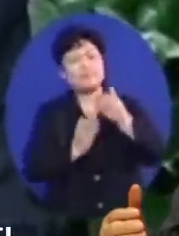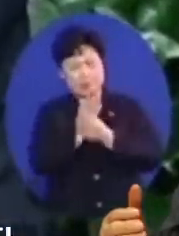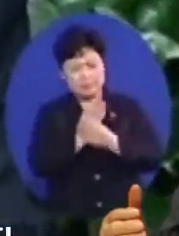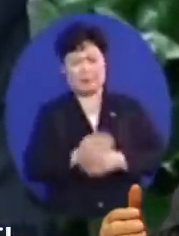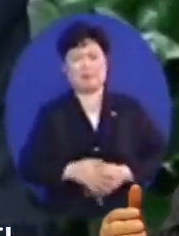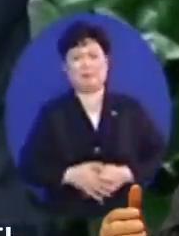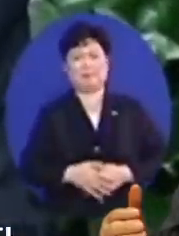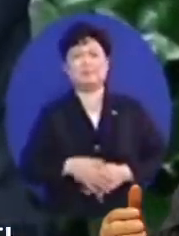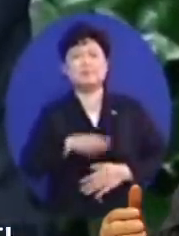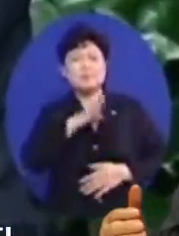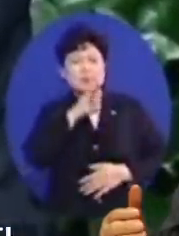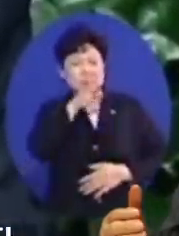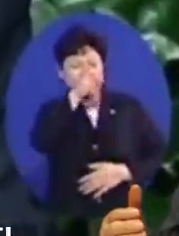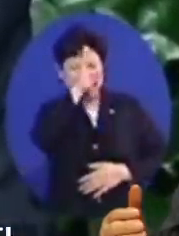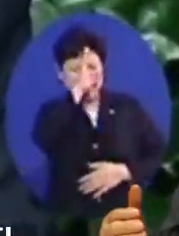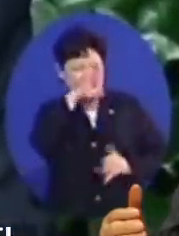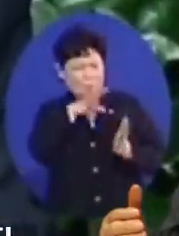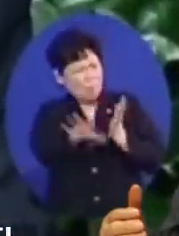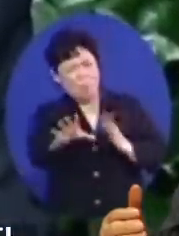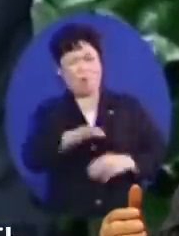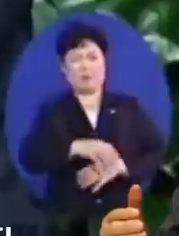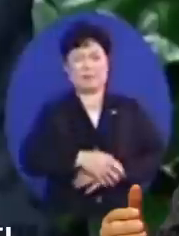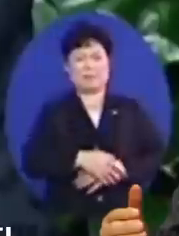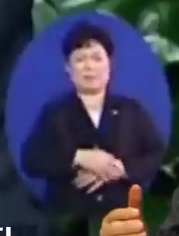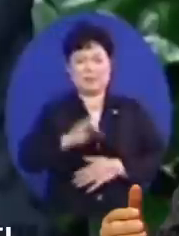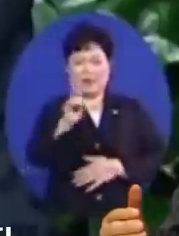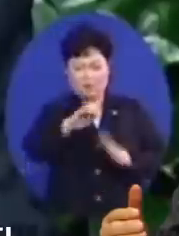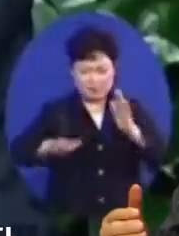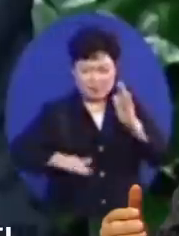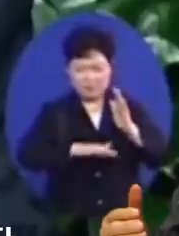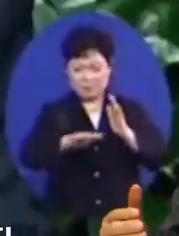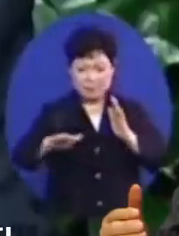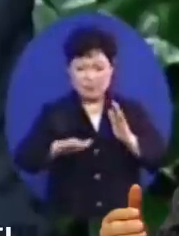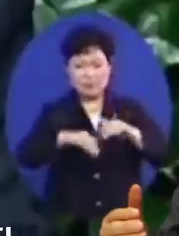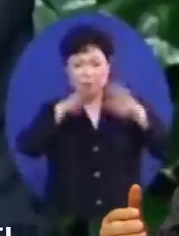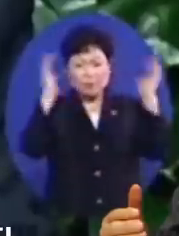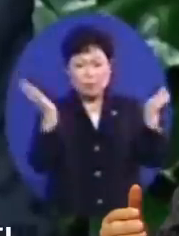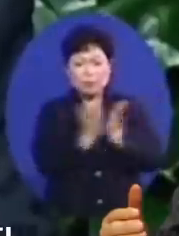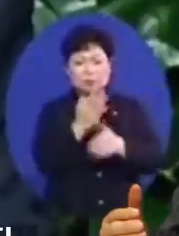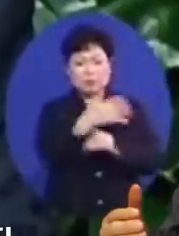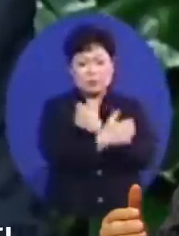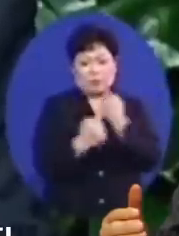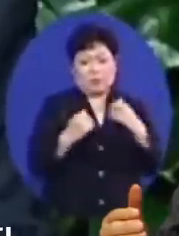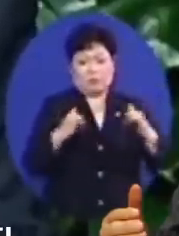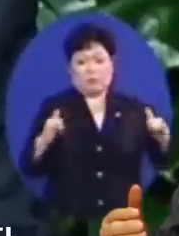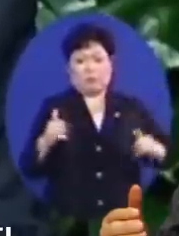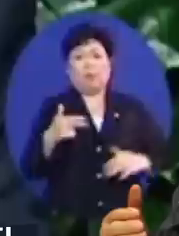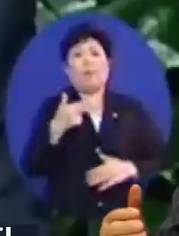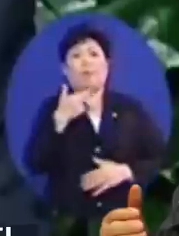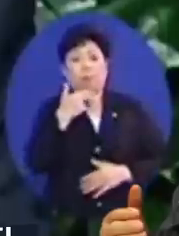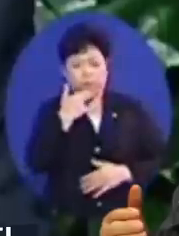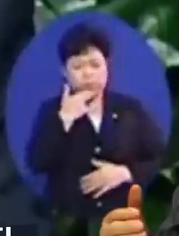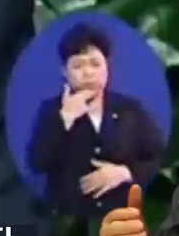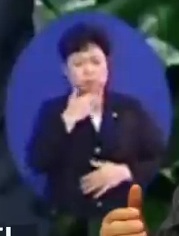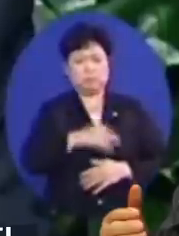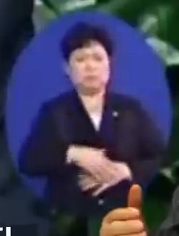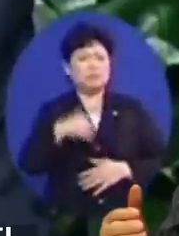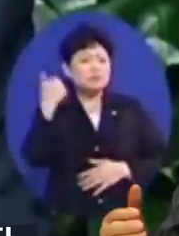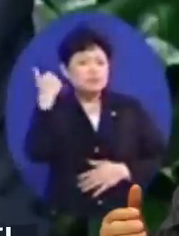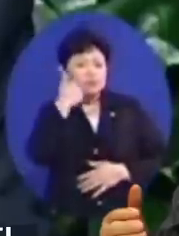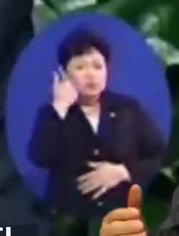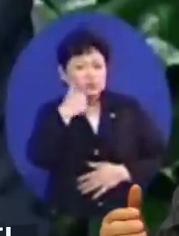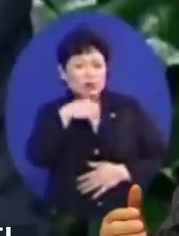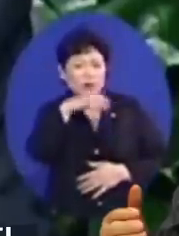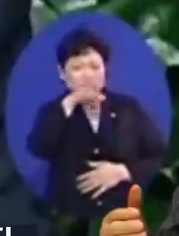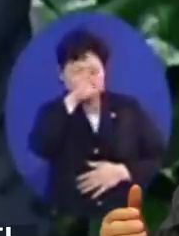참 병은 고약합니다. 어느 가정에 모두 다 건강한 사람은 없습니다. 누가 병이 있어도